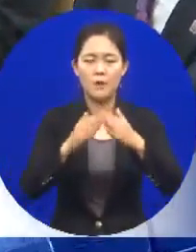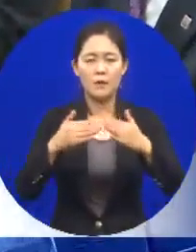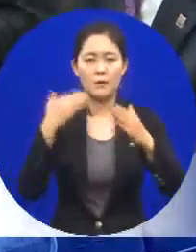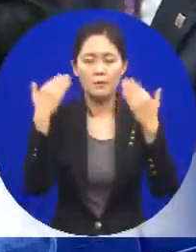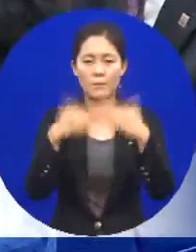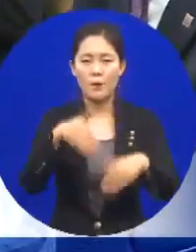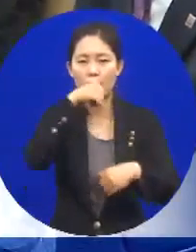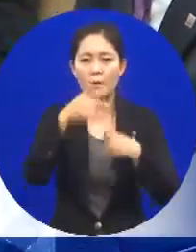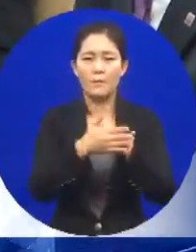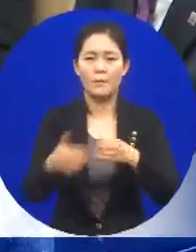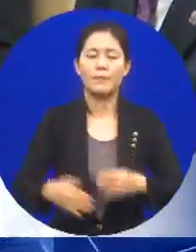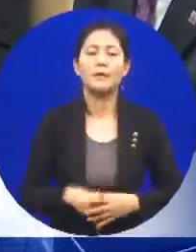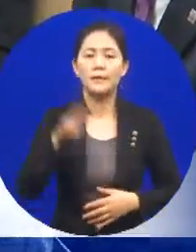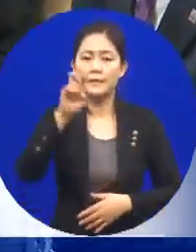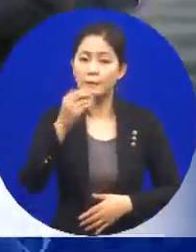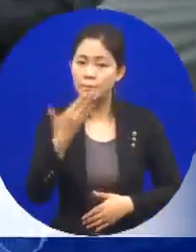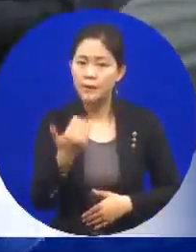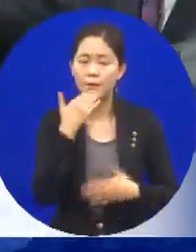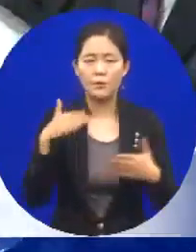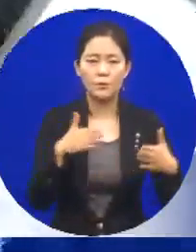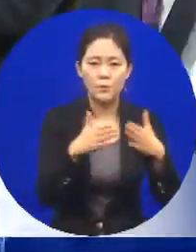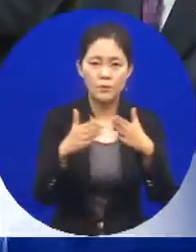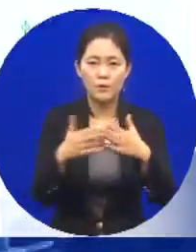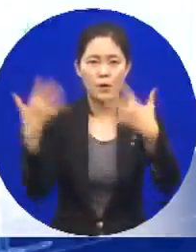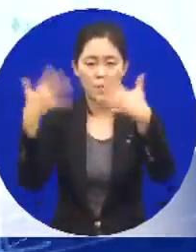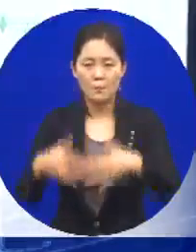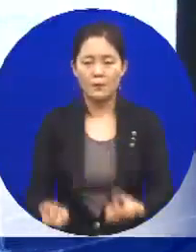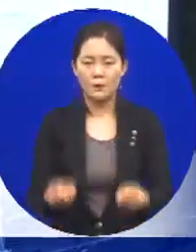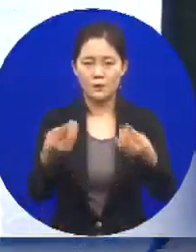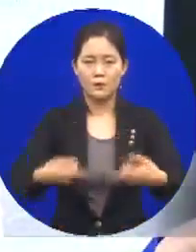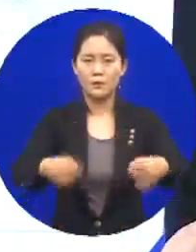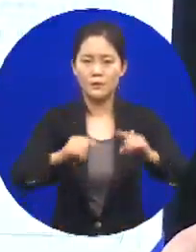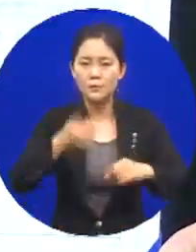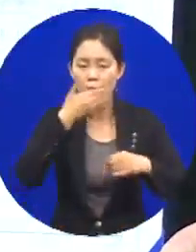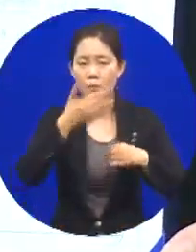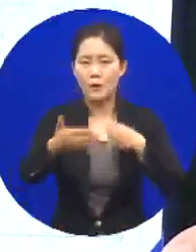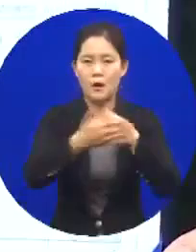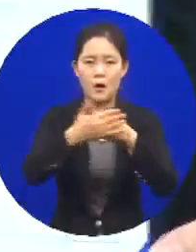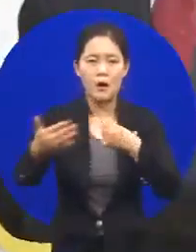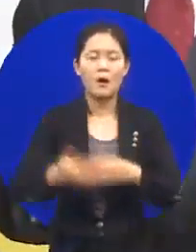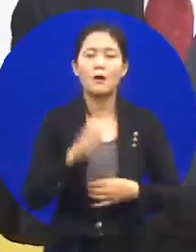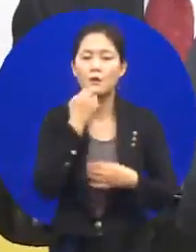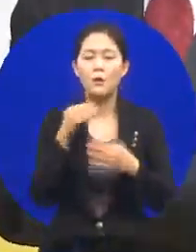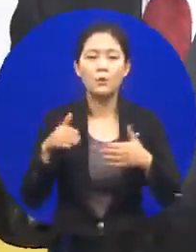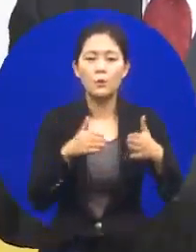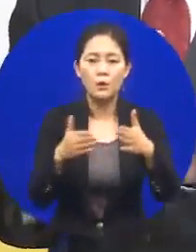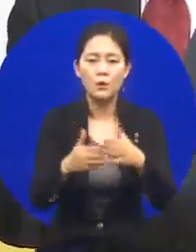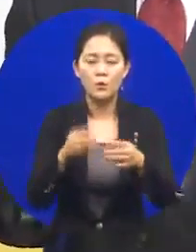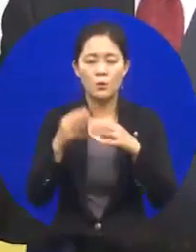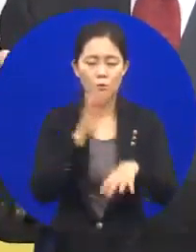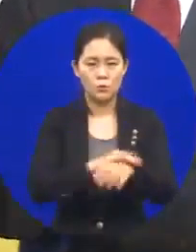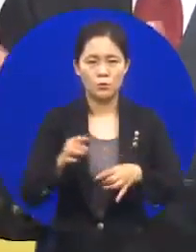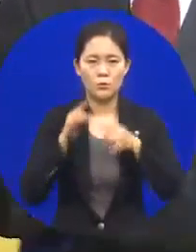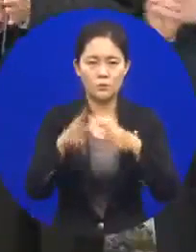설립하기로 했습니다. 정찬민 시장은 28일 경기도청에서 열린 협약식에 참석해 용인 바이오메디컬 경기도형 산업단지